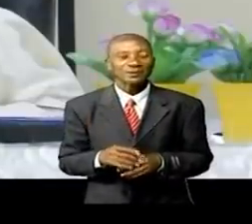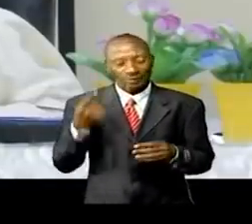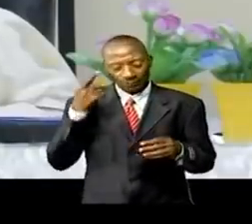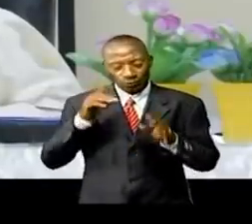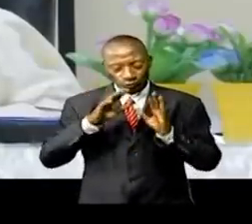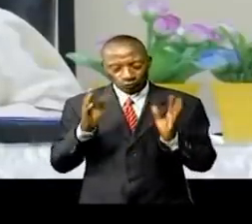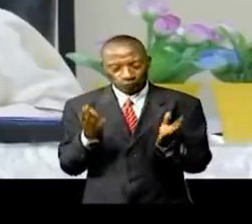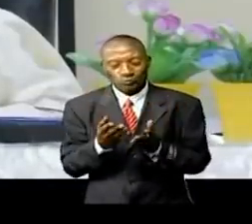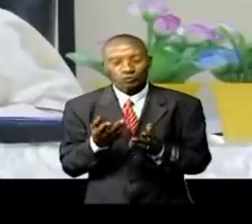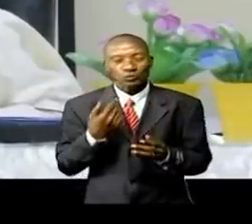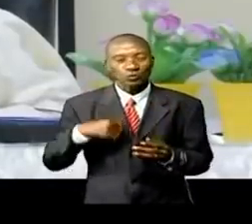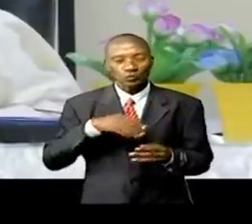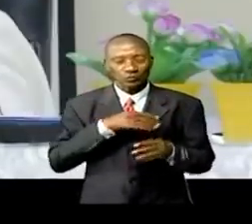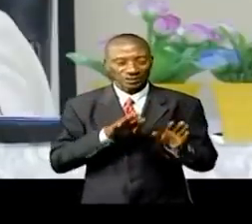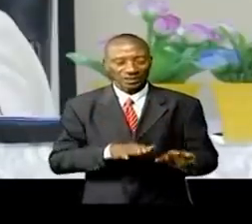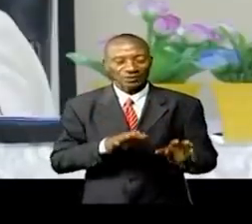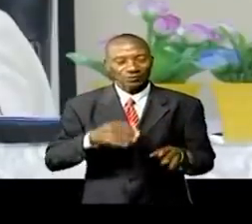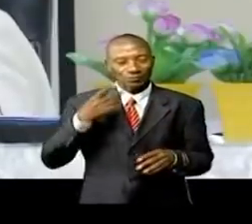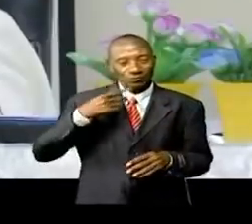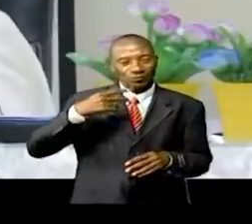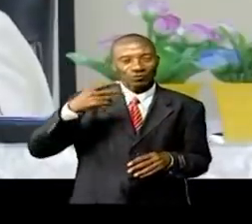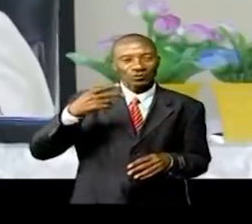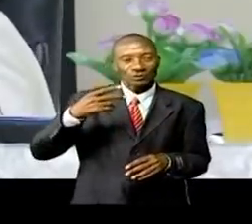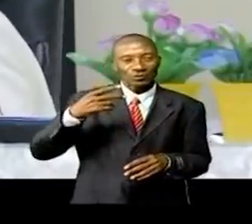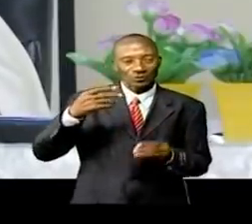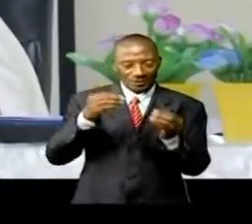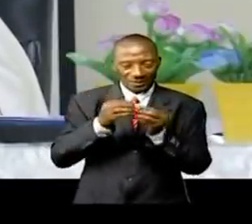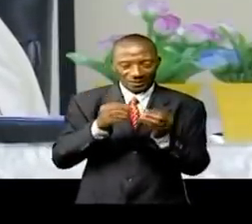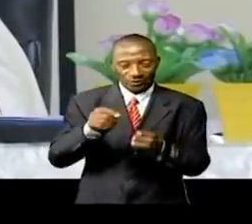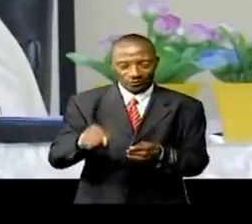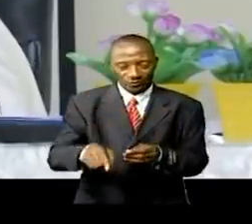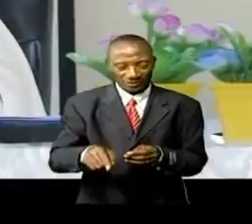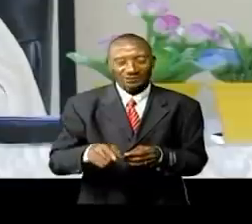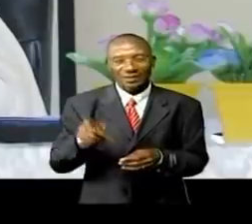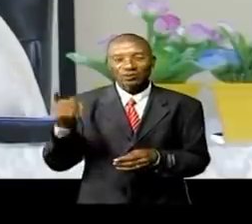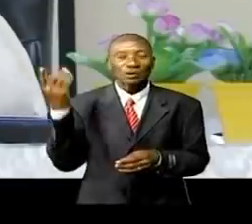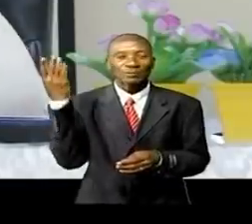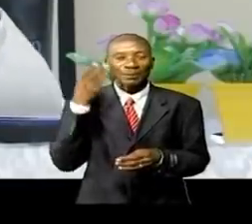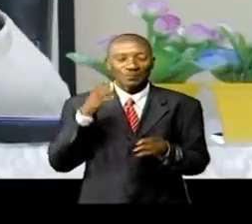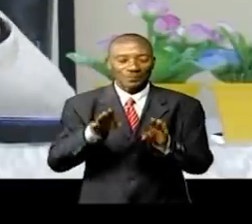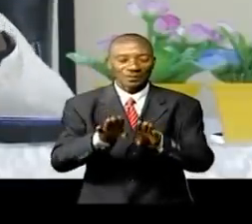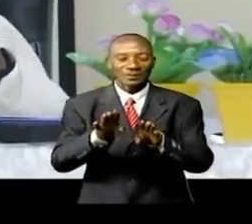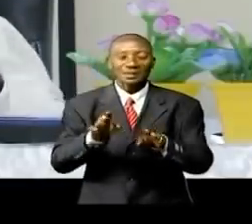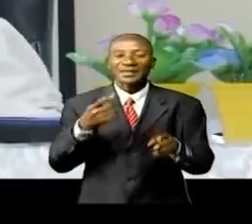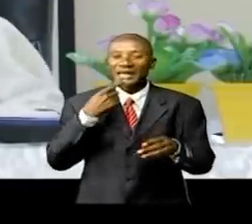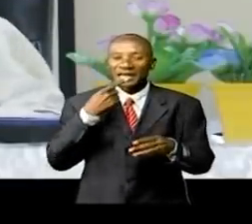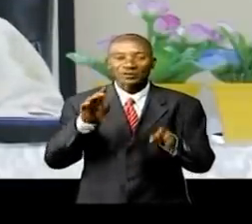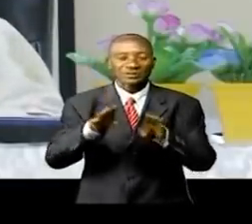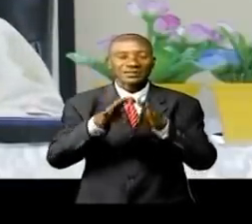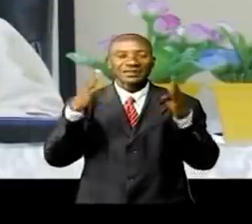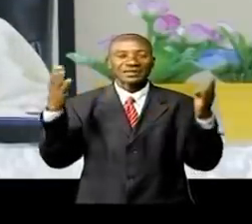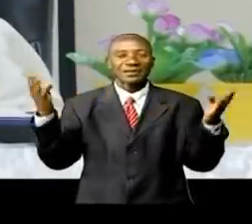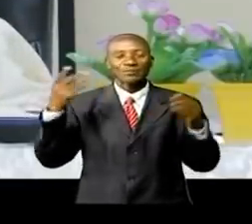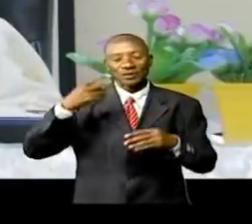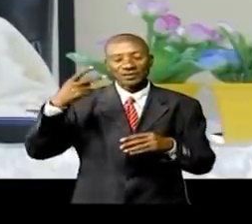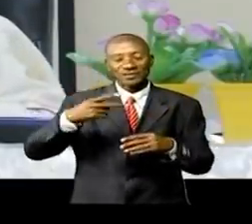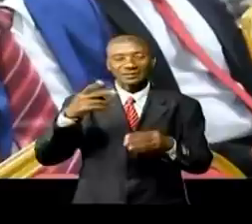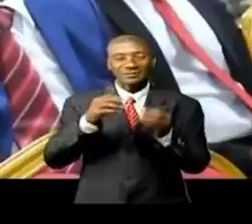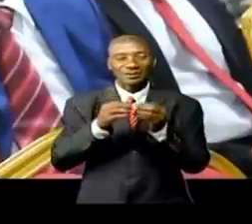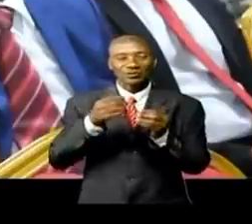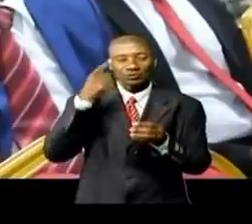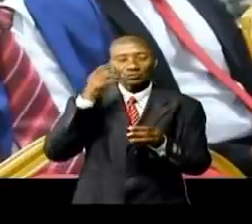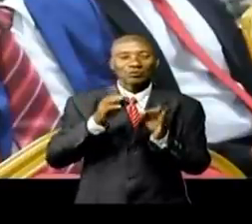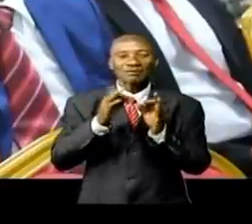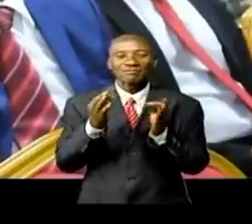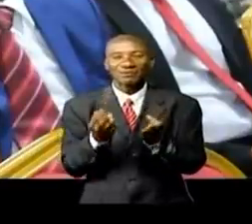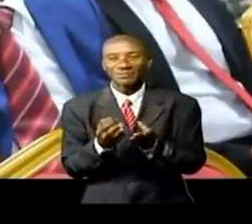ce deuxième symposium. Je déclare ouvert les travaux du deuxième symposium sur la famille.